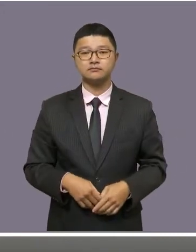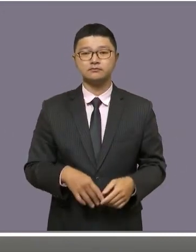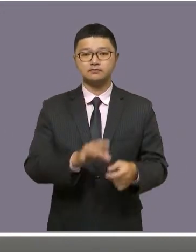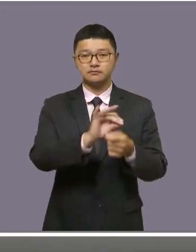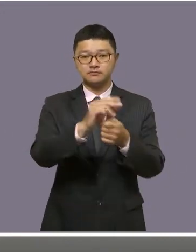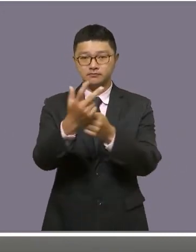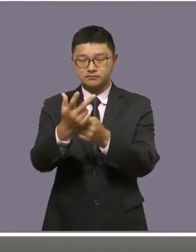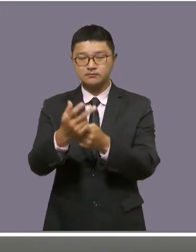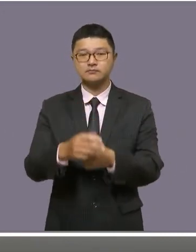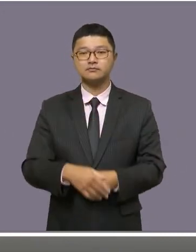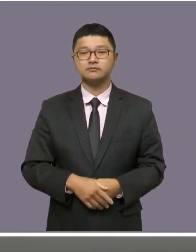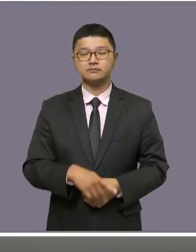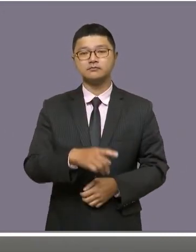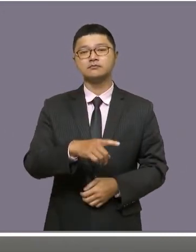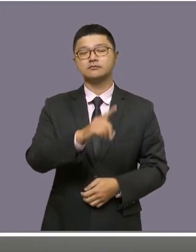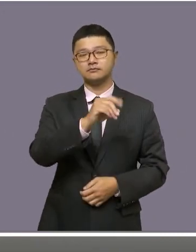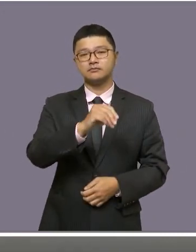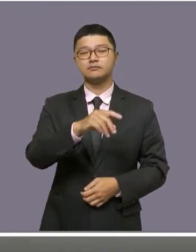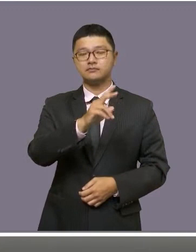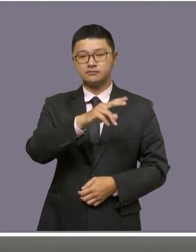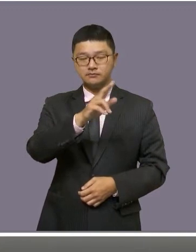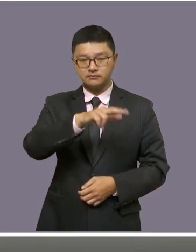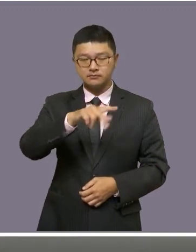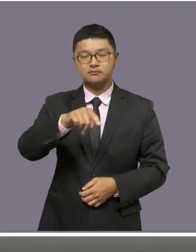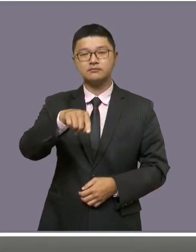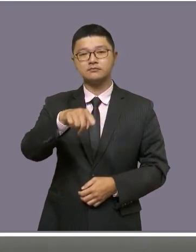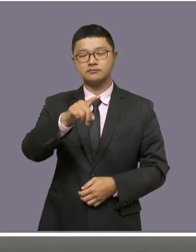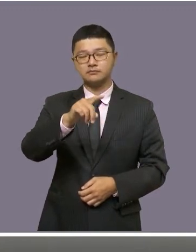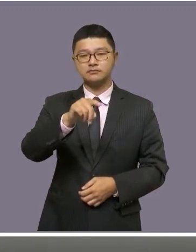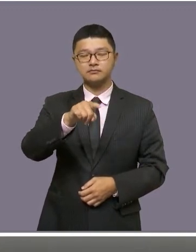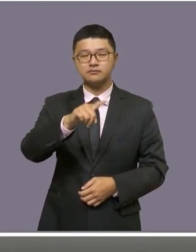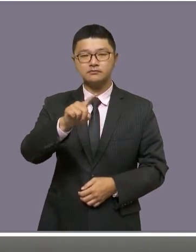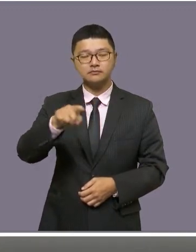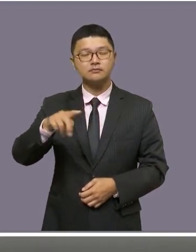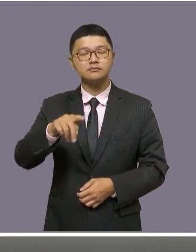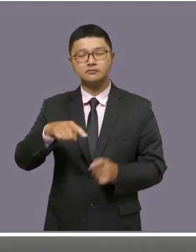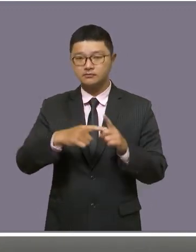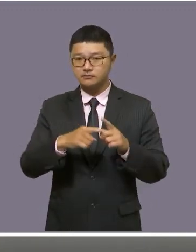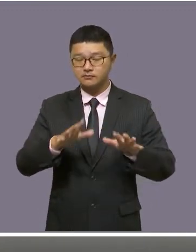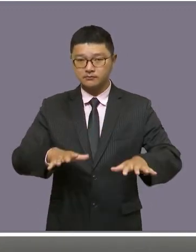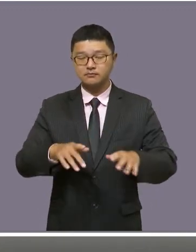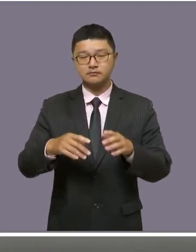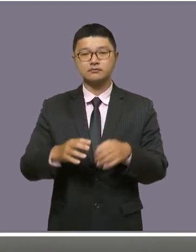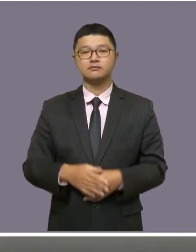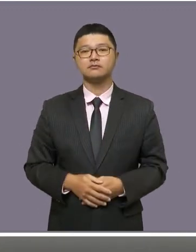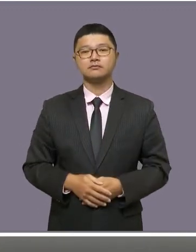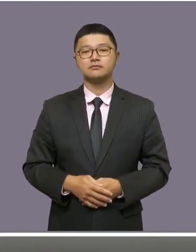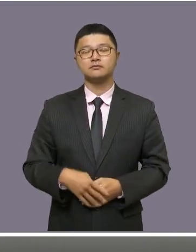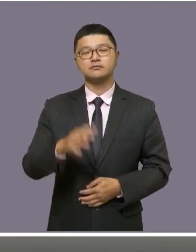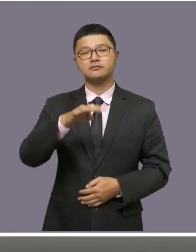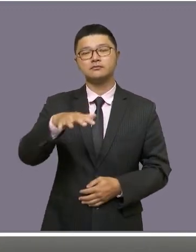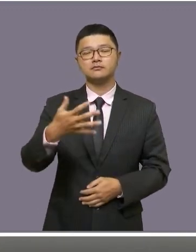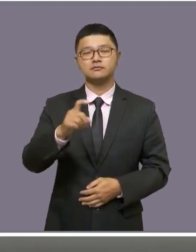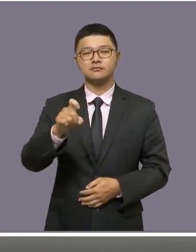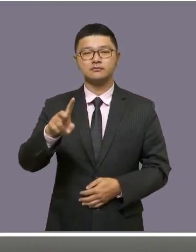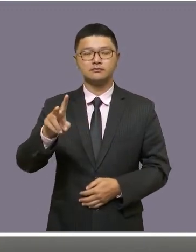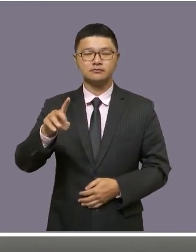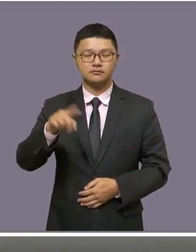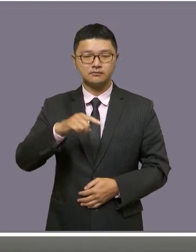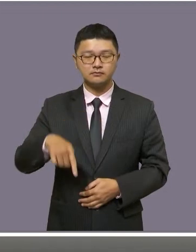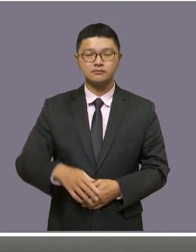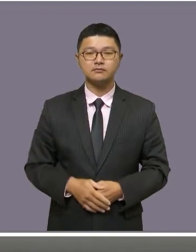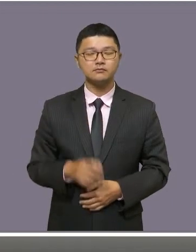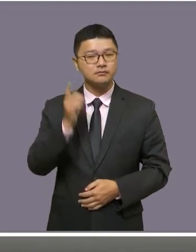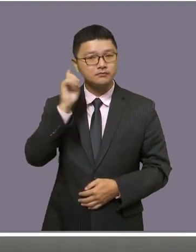107年我们有1711人，然后到了今年报名人数已经达到4512人，那成长率是达